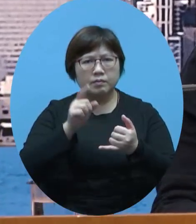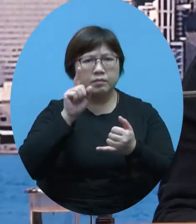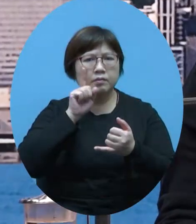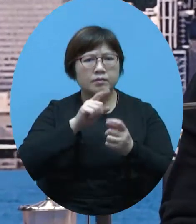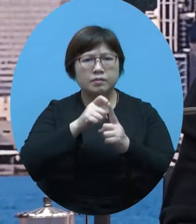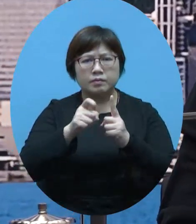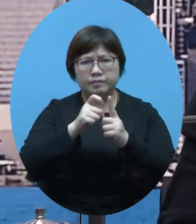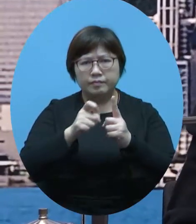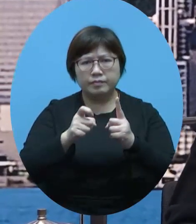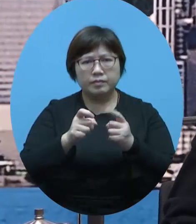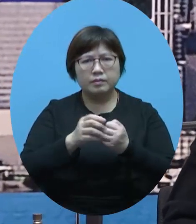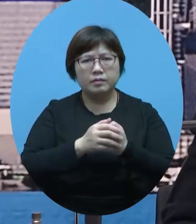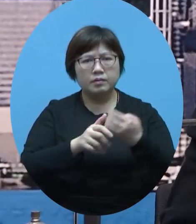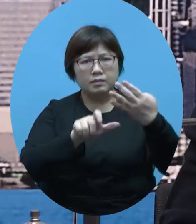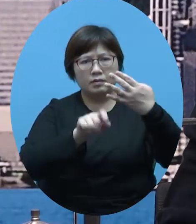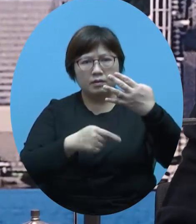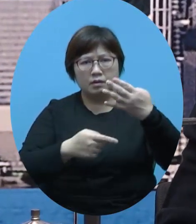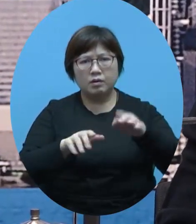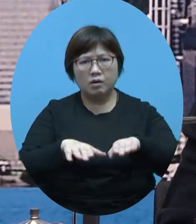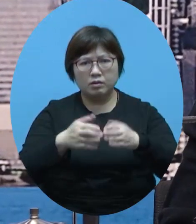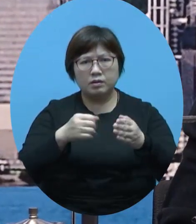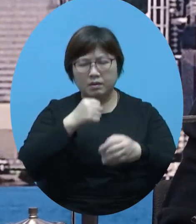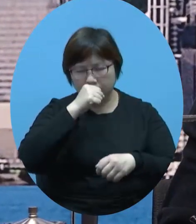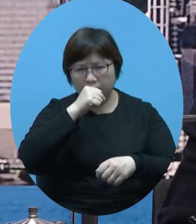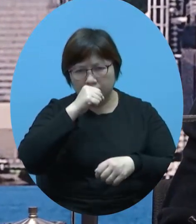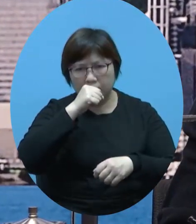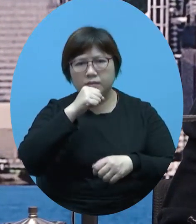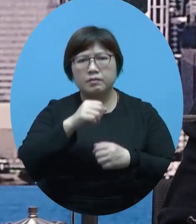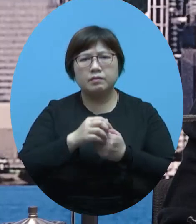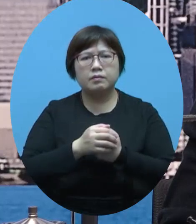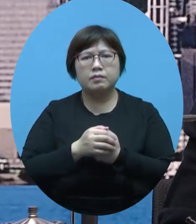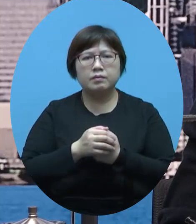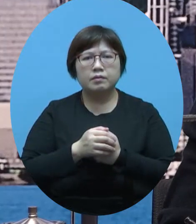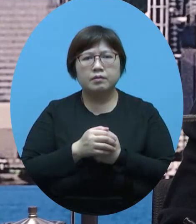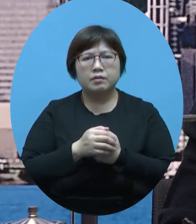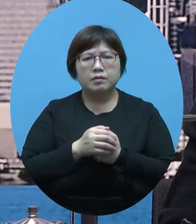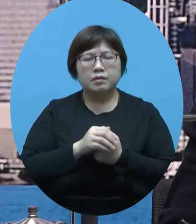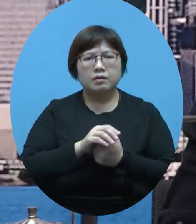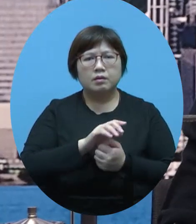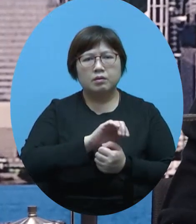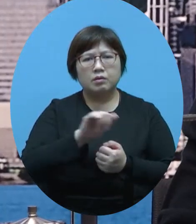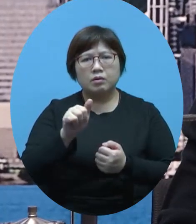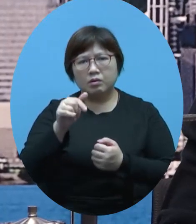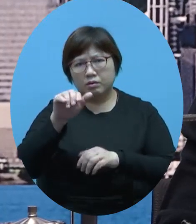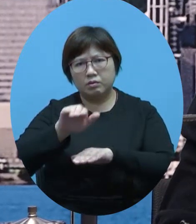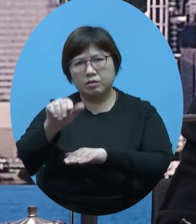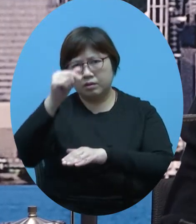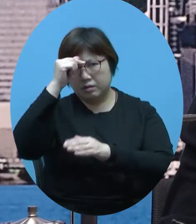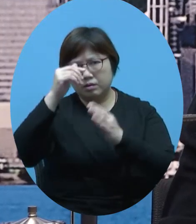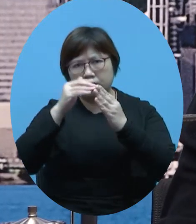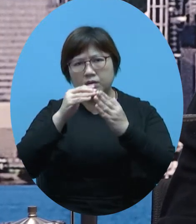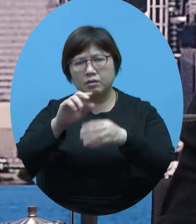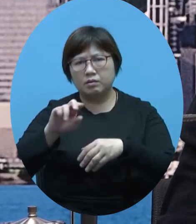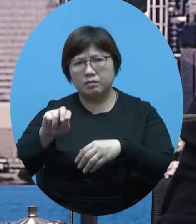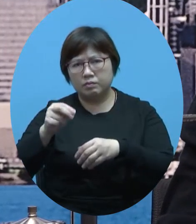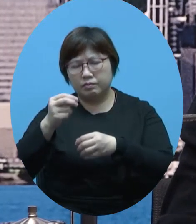啦，咁佢就4月1日開始咳嘅，咁就去咗伊麗莎白醫院就攞咗個樣